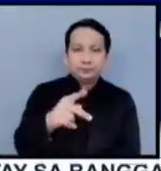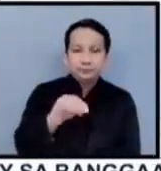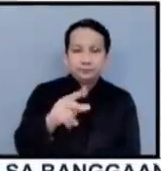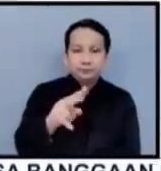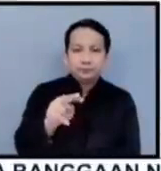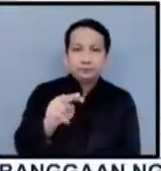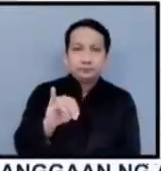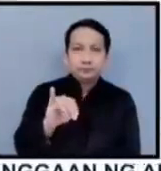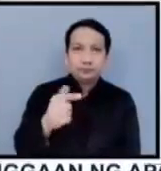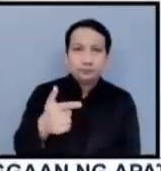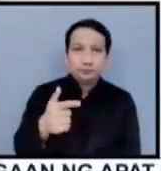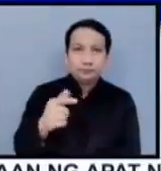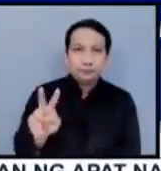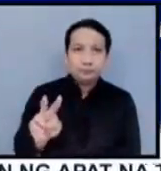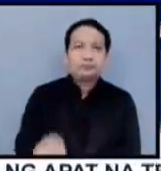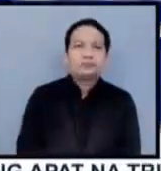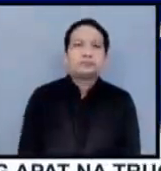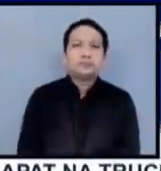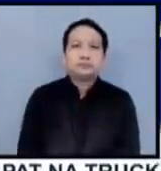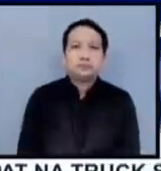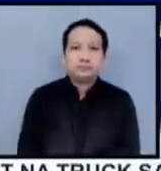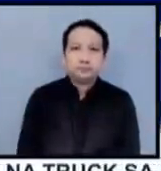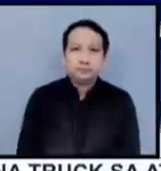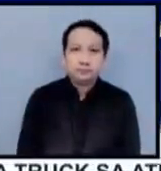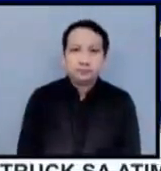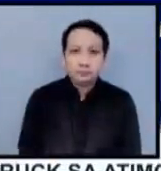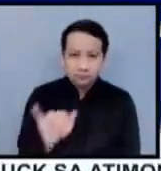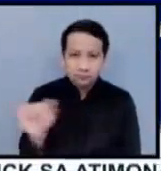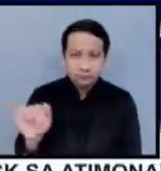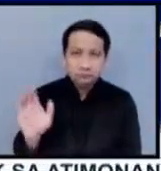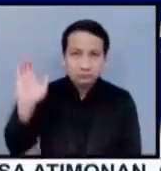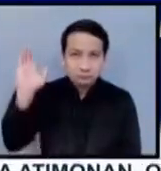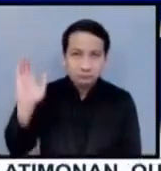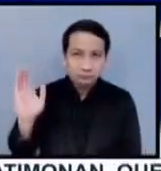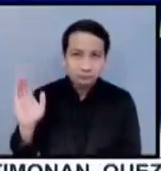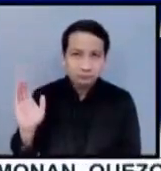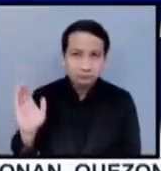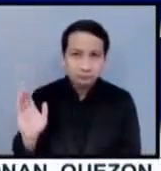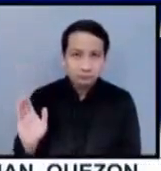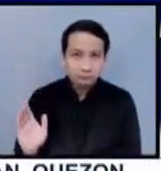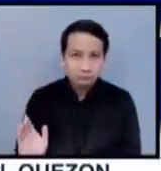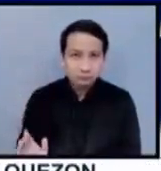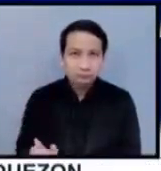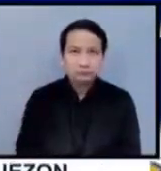Epektibo naman ang oil price rollback ng Clean Fuel mamayang 8:01 ng umaga.